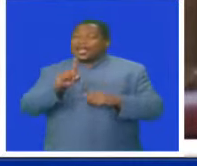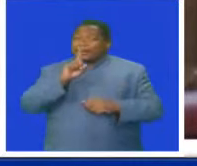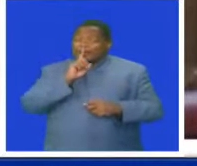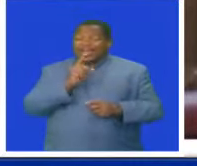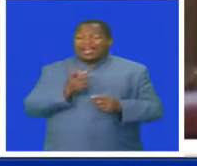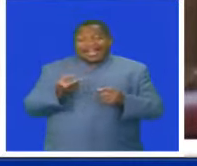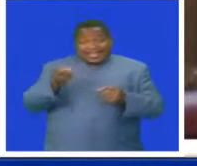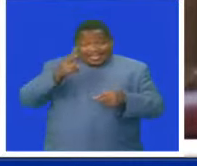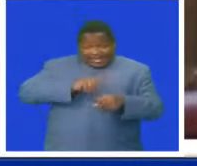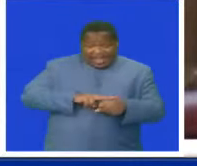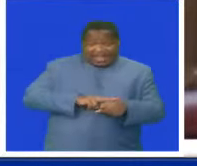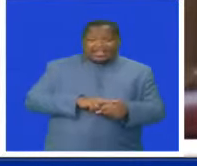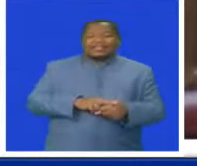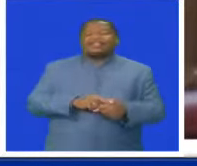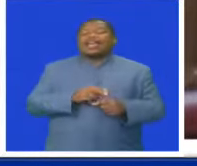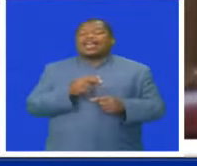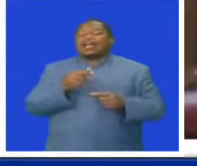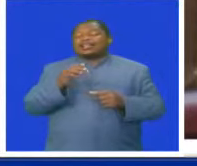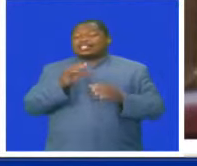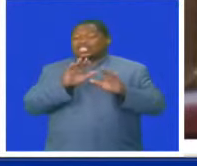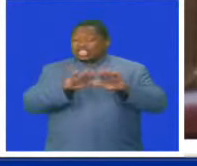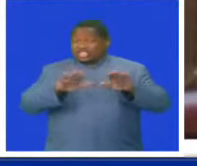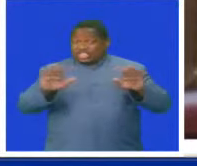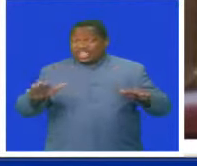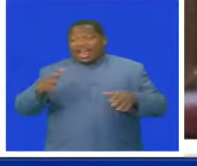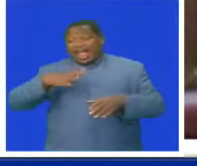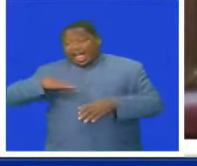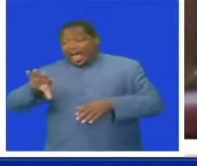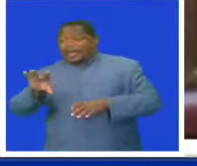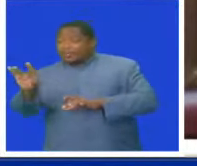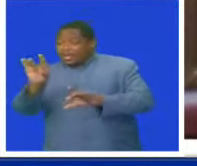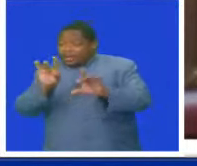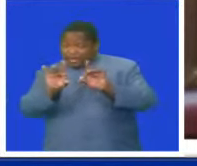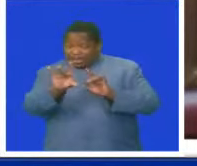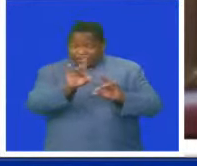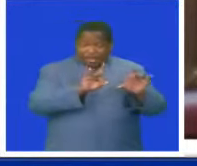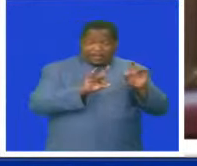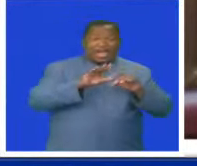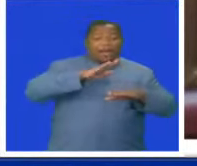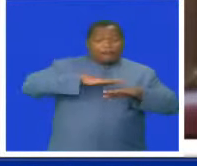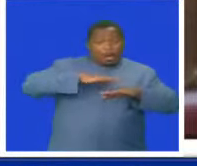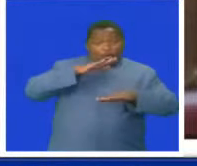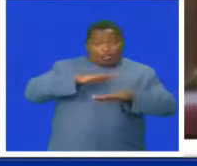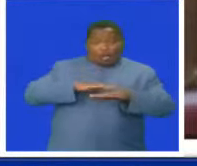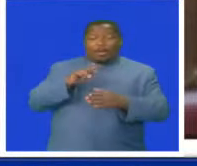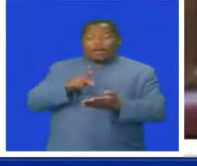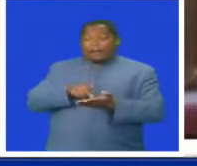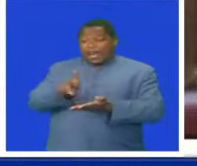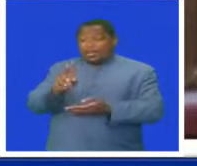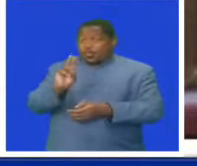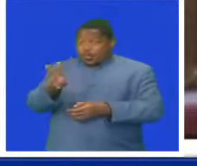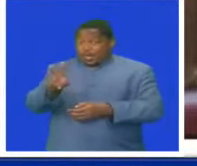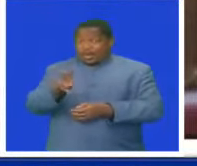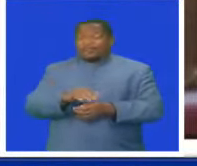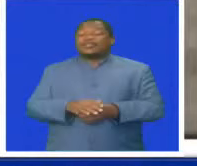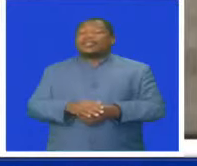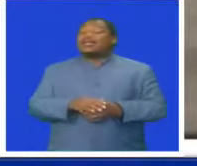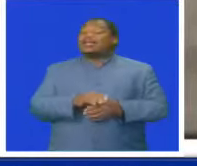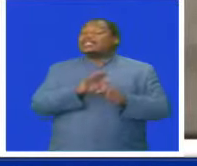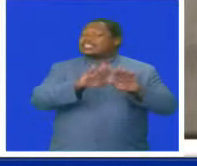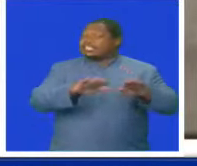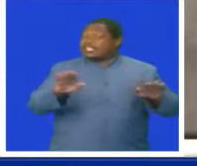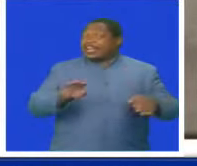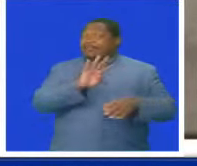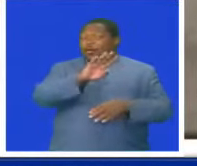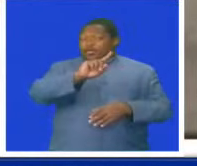ukuthi siyakuveta sizwe ngokuthi bantwana uhulumende bantwana kulabo laba ng 4000 nje utayibhadala imali engange 150 million